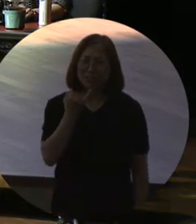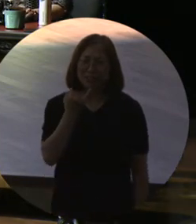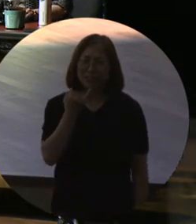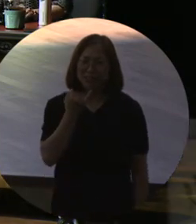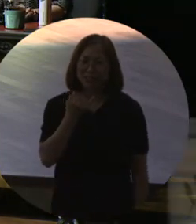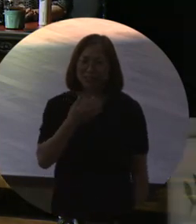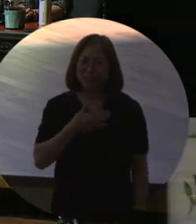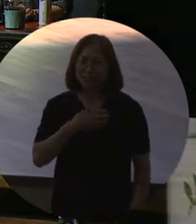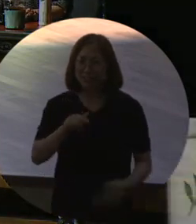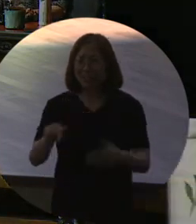변해가는 내가